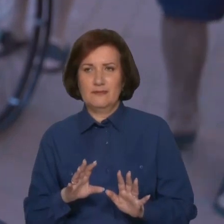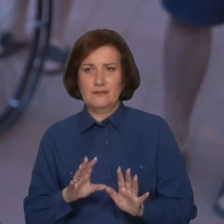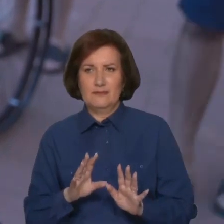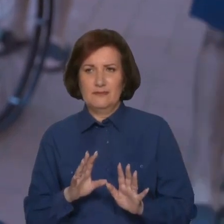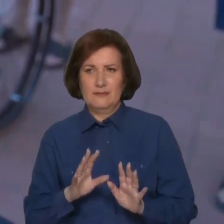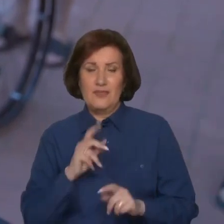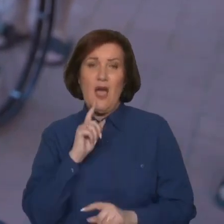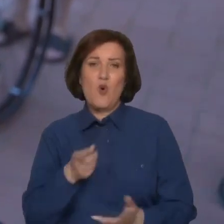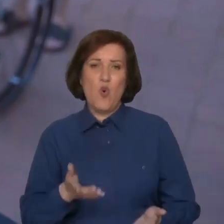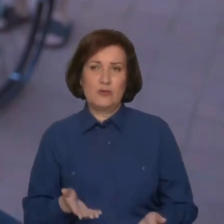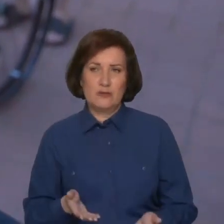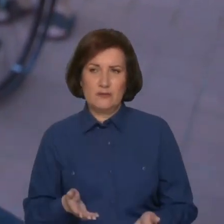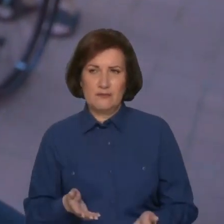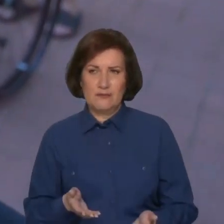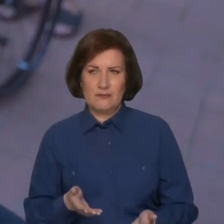Їдемо на год.